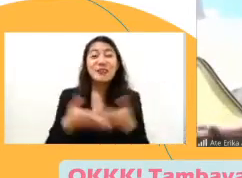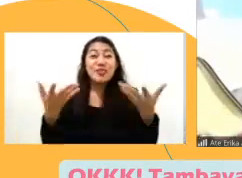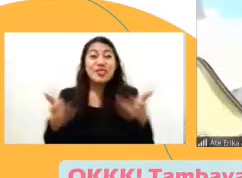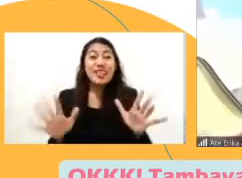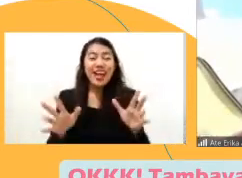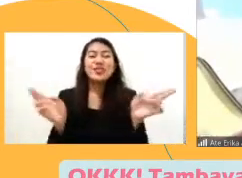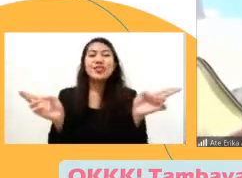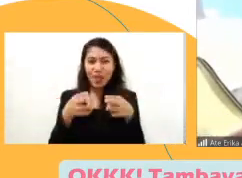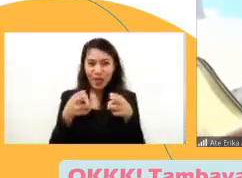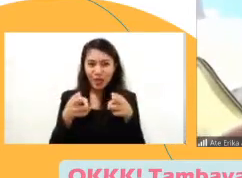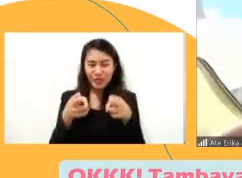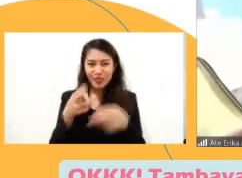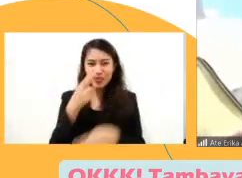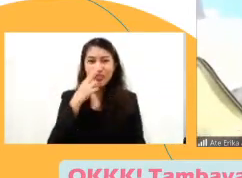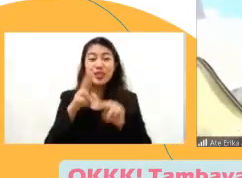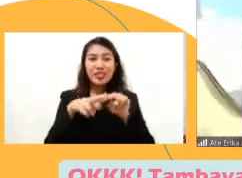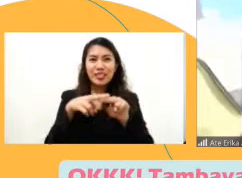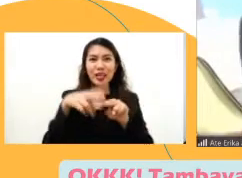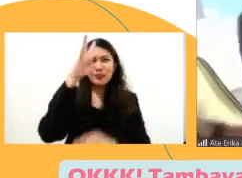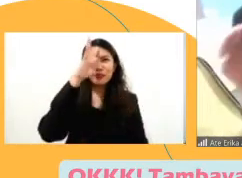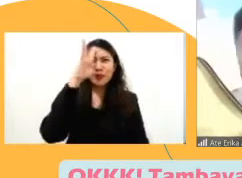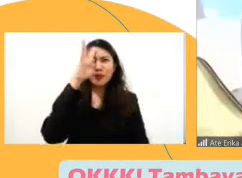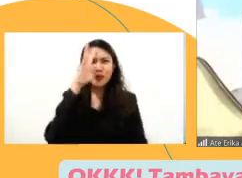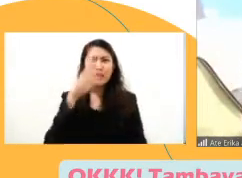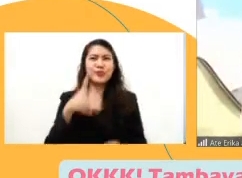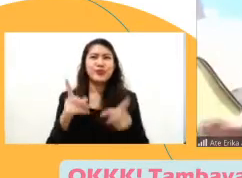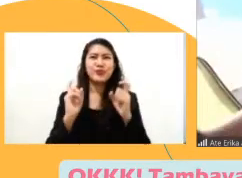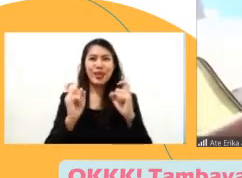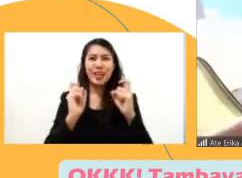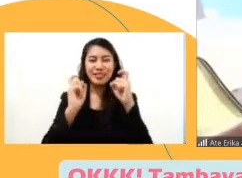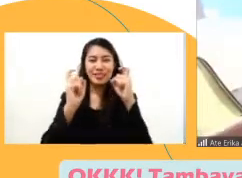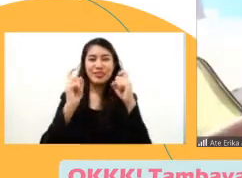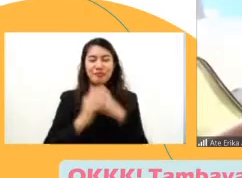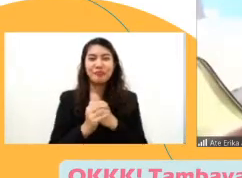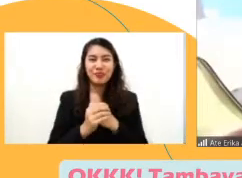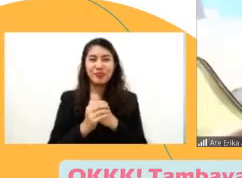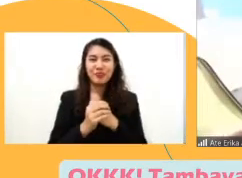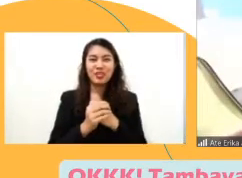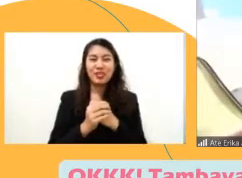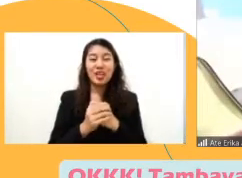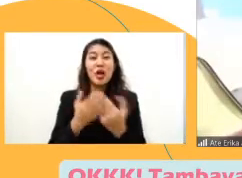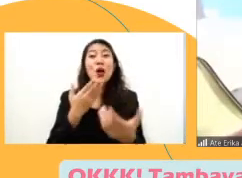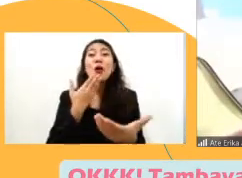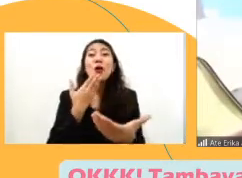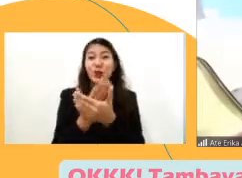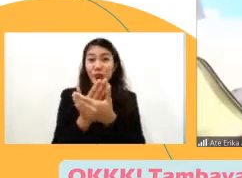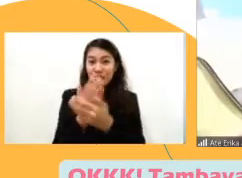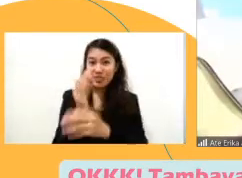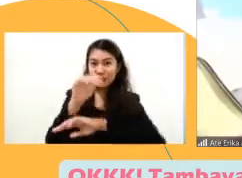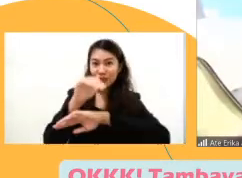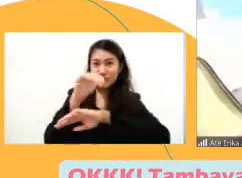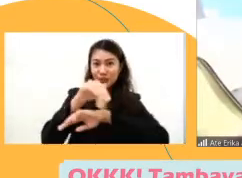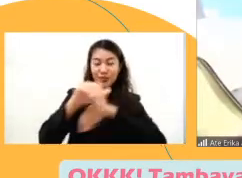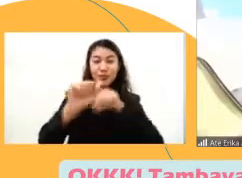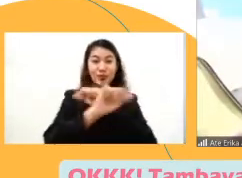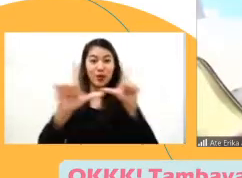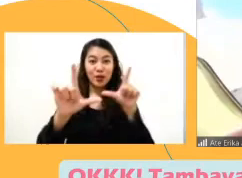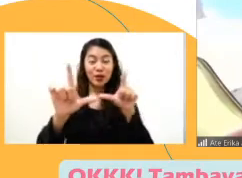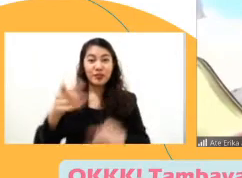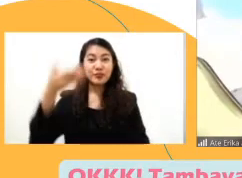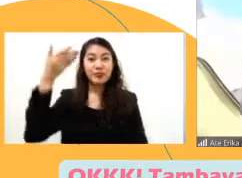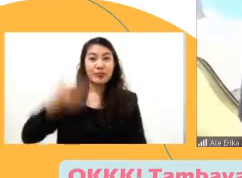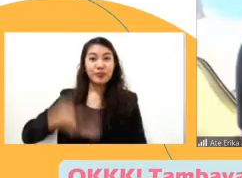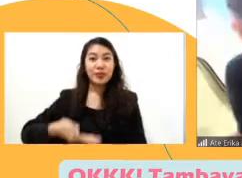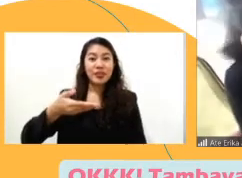Kanina lang namin yung ginawa. Alo, ayan. Magandang tanghali hapon. Hapon sa lahat. Ako si Ate Teresa. Ay!